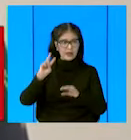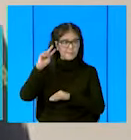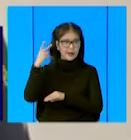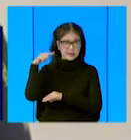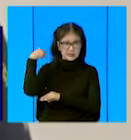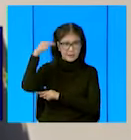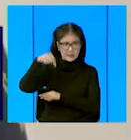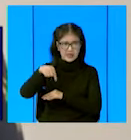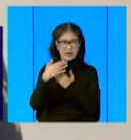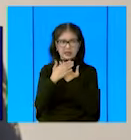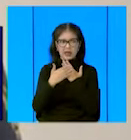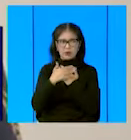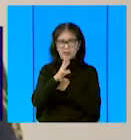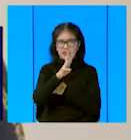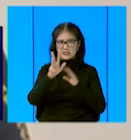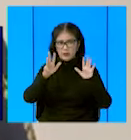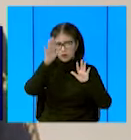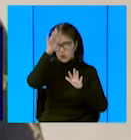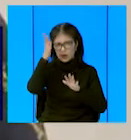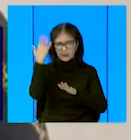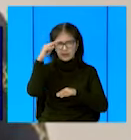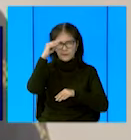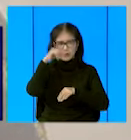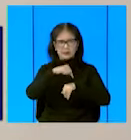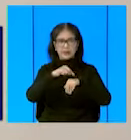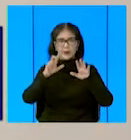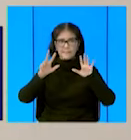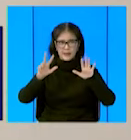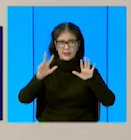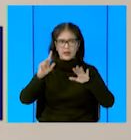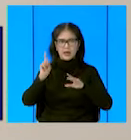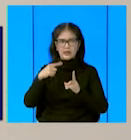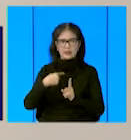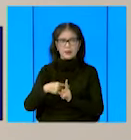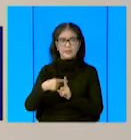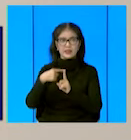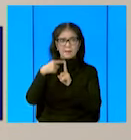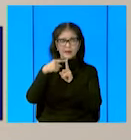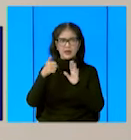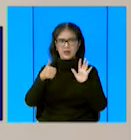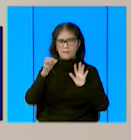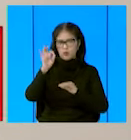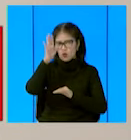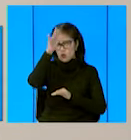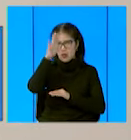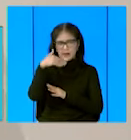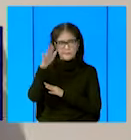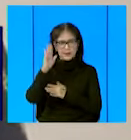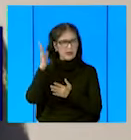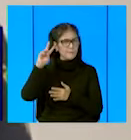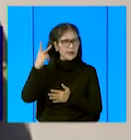rawat 39, per hari ini pagi jam 8 tadi, 84. Meninggal ada berapa? Yang meninggal kemarin itu